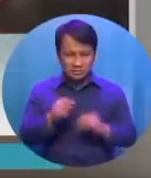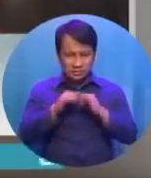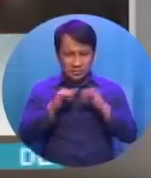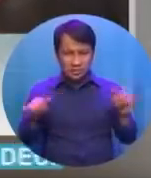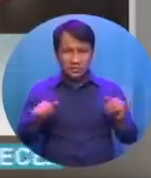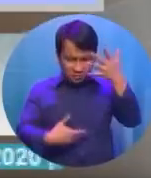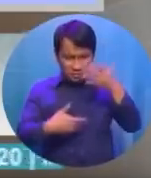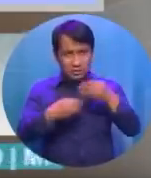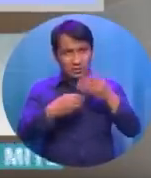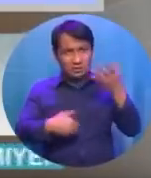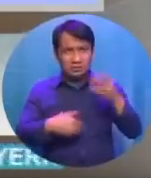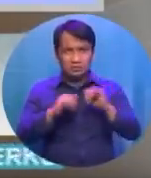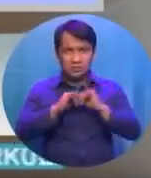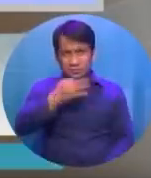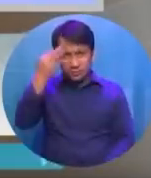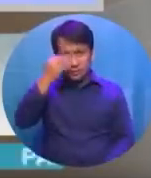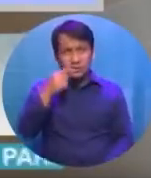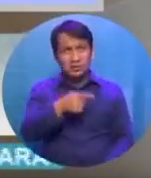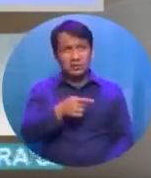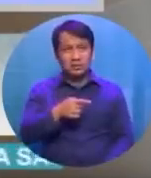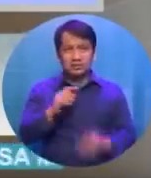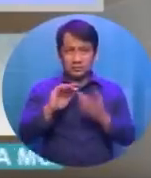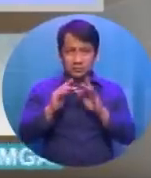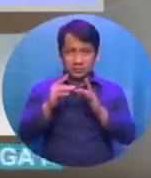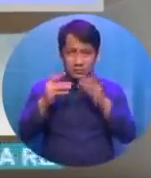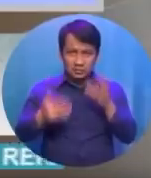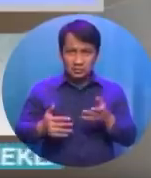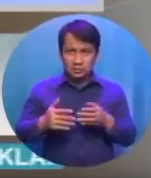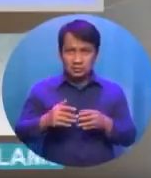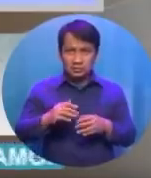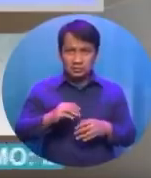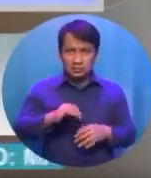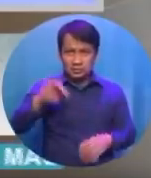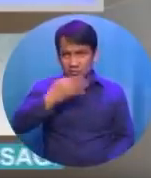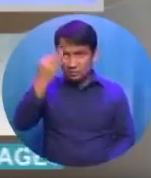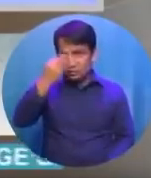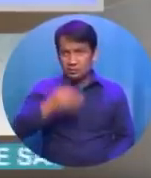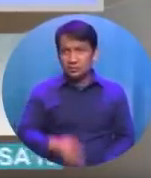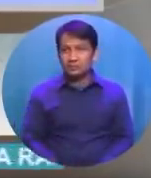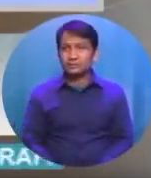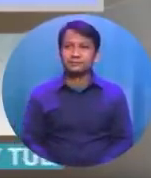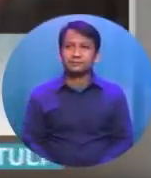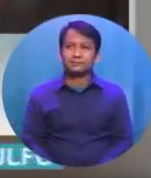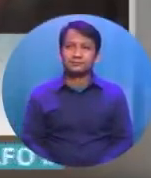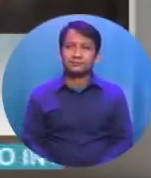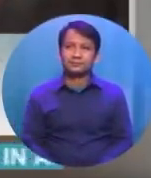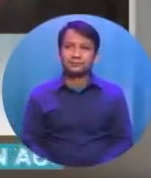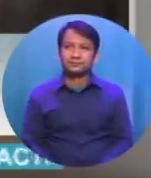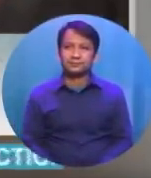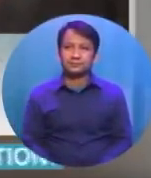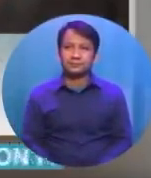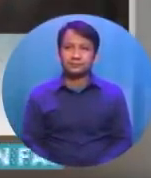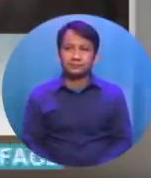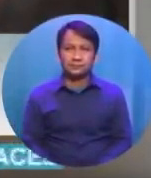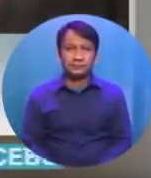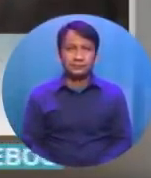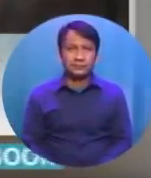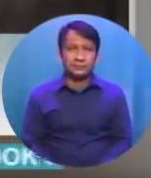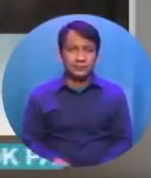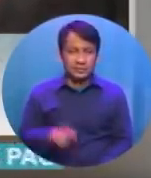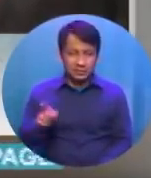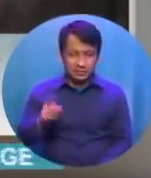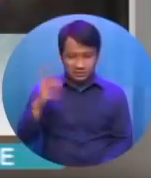so far right now, magkamukha raw kayo. Marami mga netizen nagsasabi magkahawig daw kayo. Okay? Pasalamat ka dahil maganda